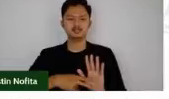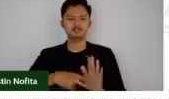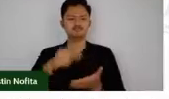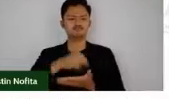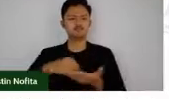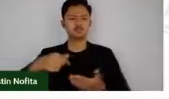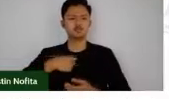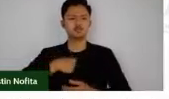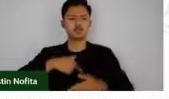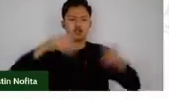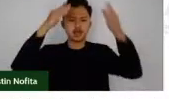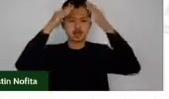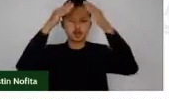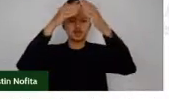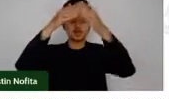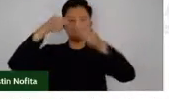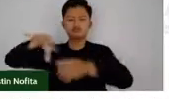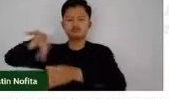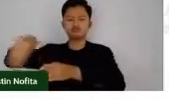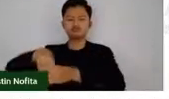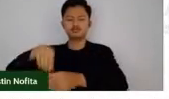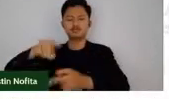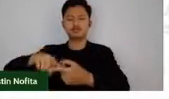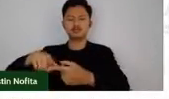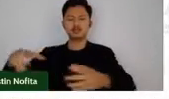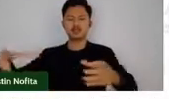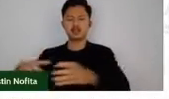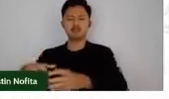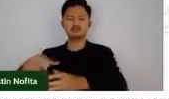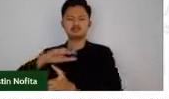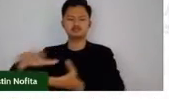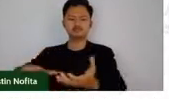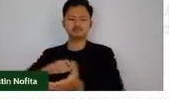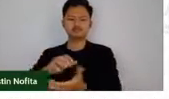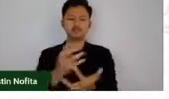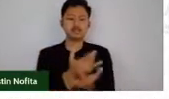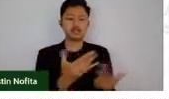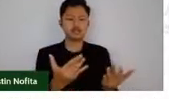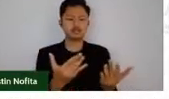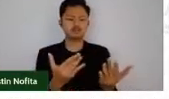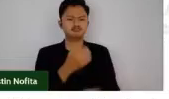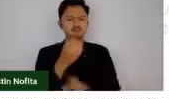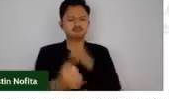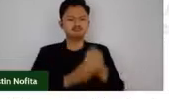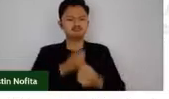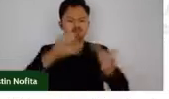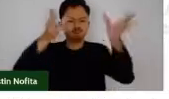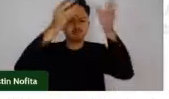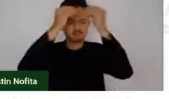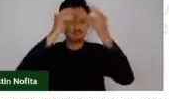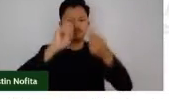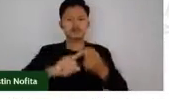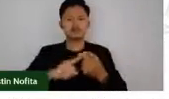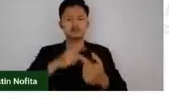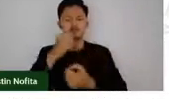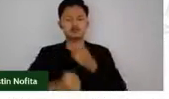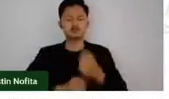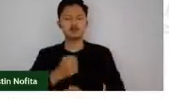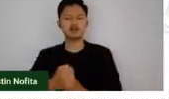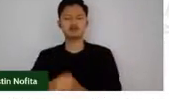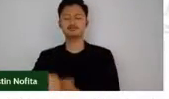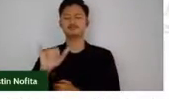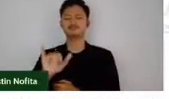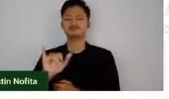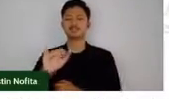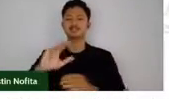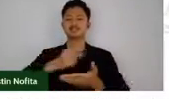siswa autis bergabung dengan teman yang lain di kelas. Semua warga sekolah berusaha memahami, terutama teman-temannya. Wah, ini berarti